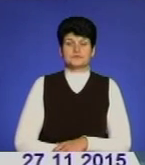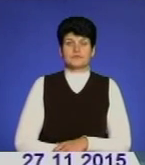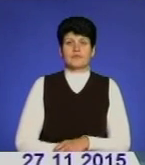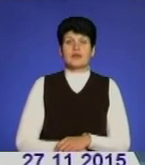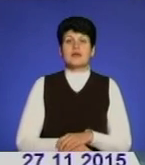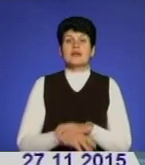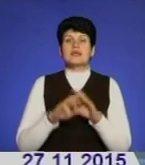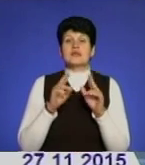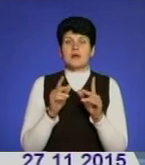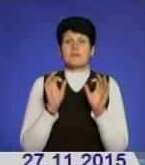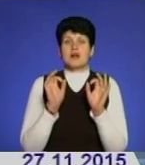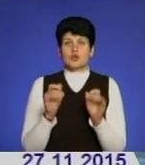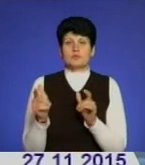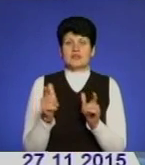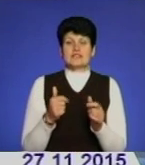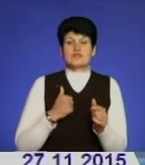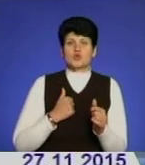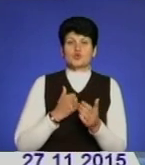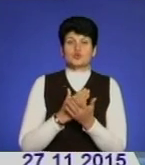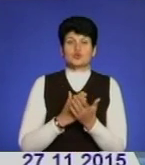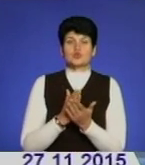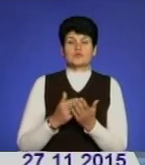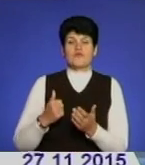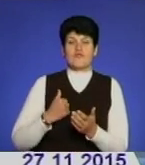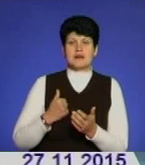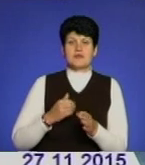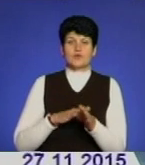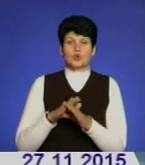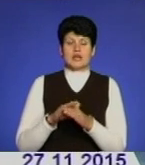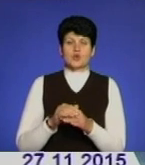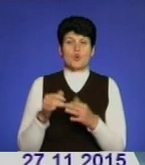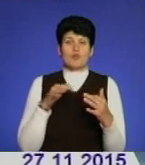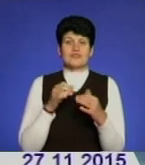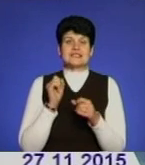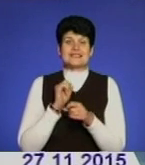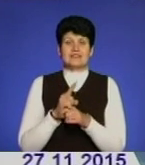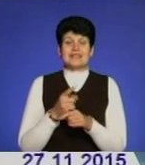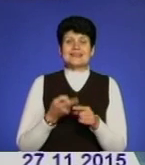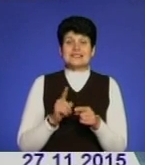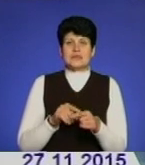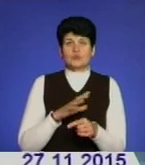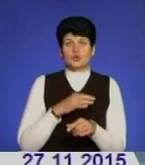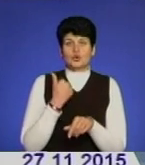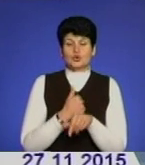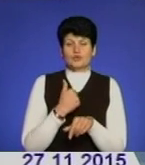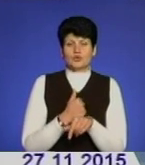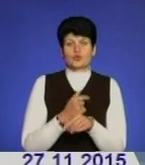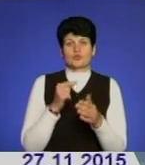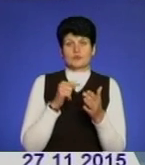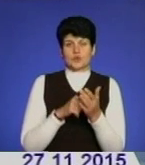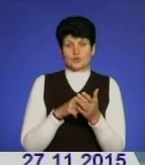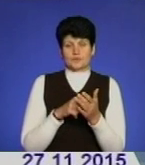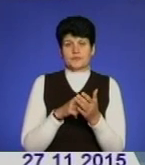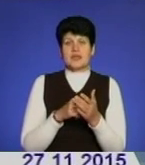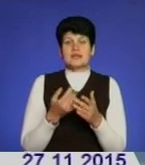Як правильно підготувати військовослужбовців до служби в армії та виконання бойових завдань? Це питання стало головною метою організації методичних занять.